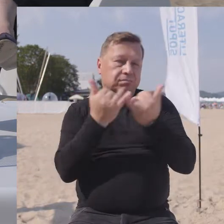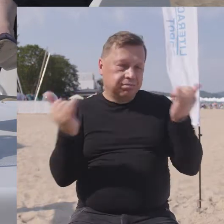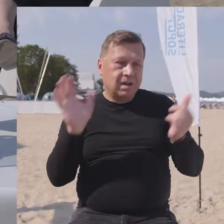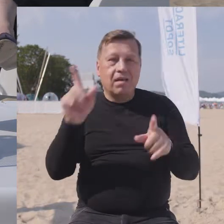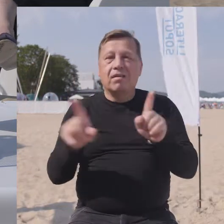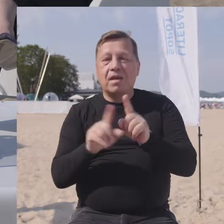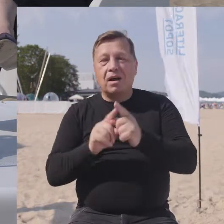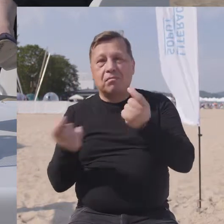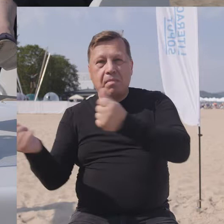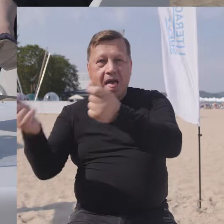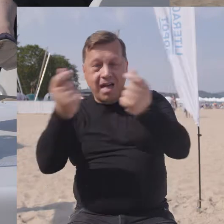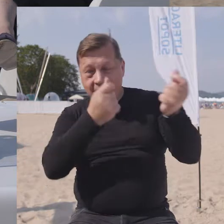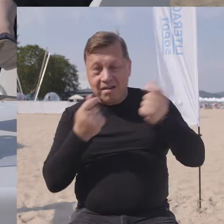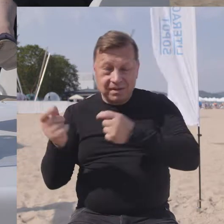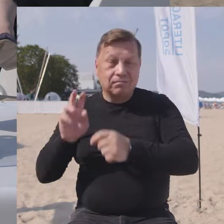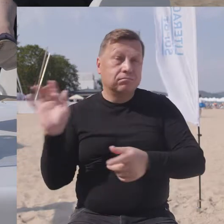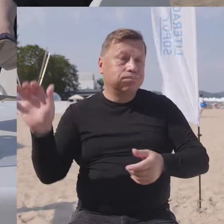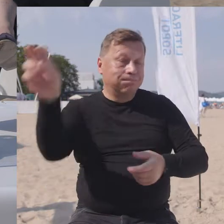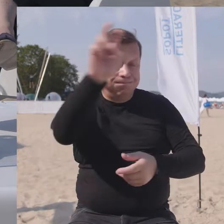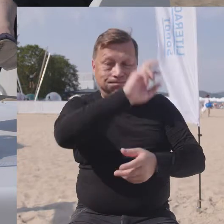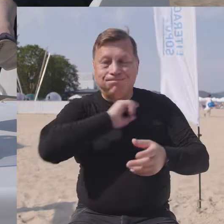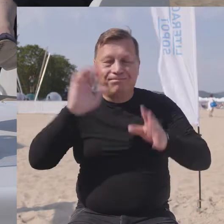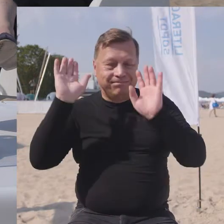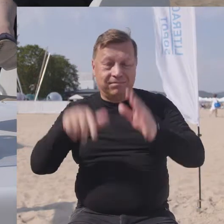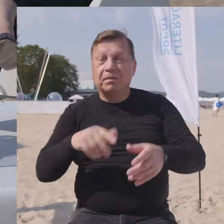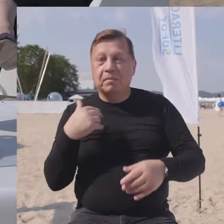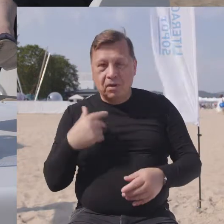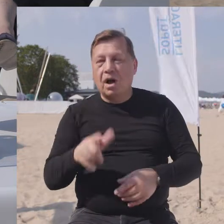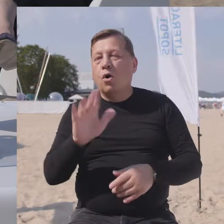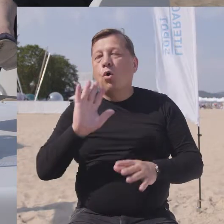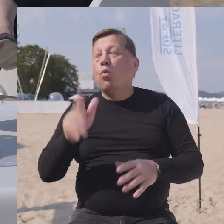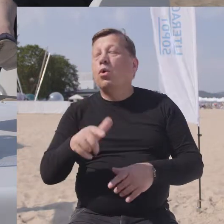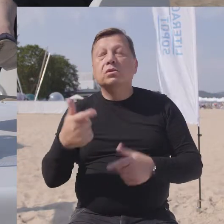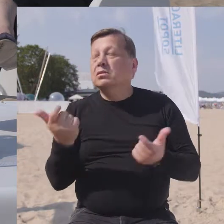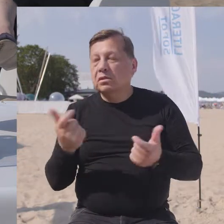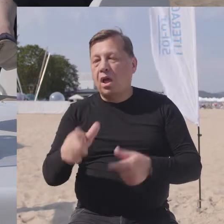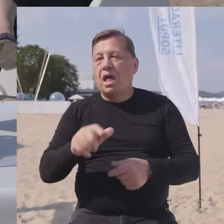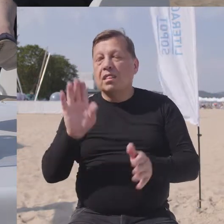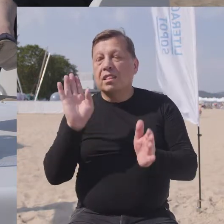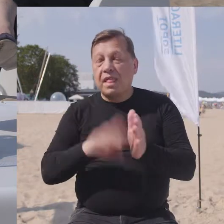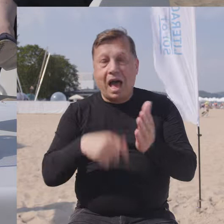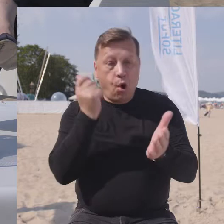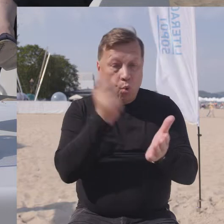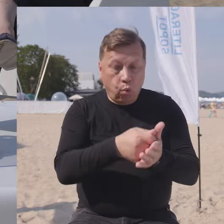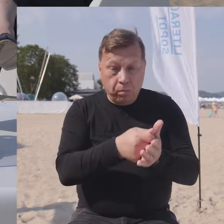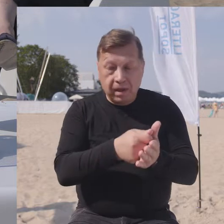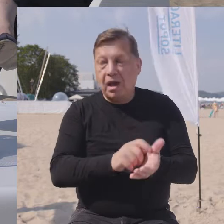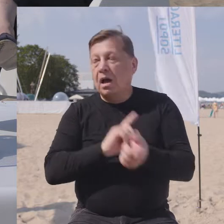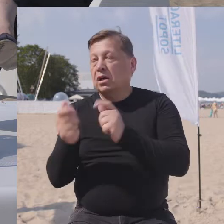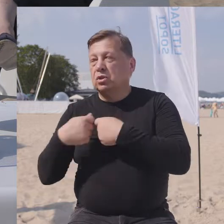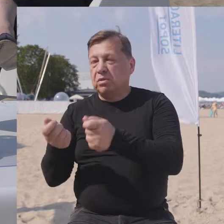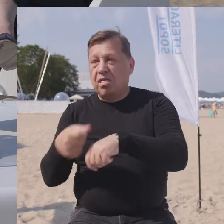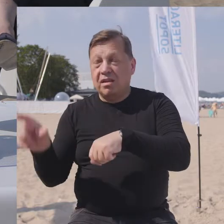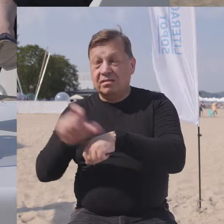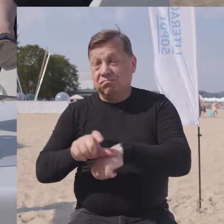jej tożsamość to jest to tożsamość tanio kupię, drogo sprzedam, czyli tygrysicy biznesu